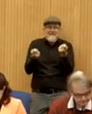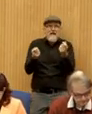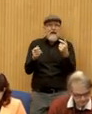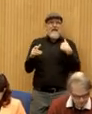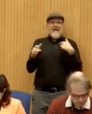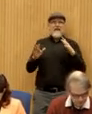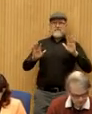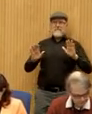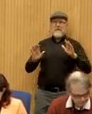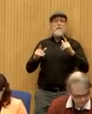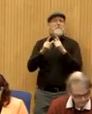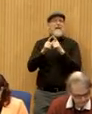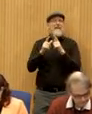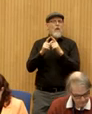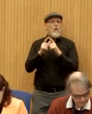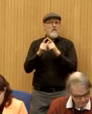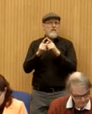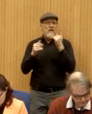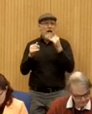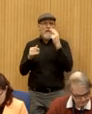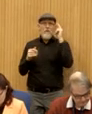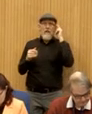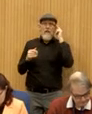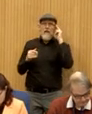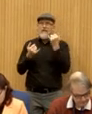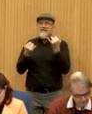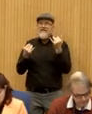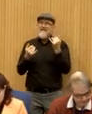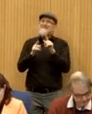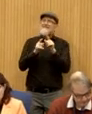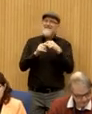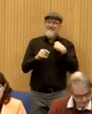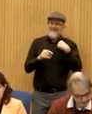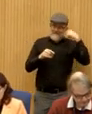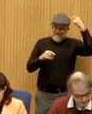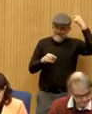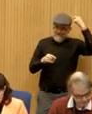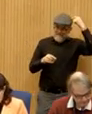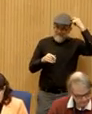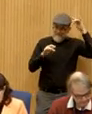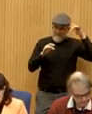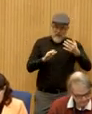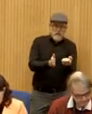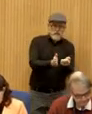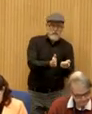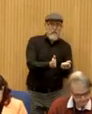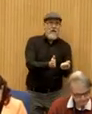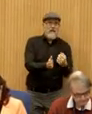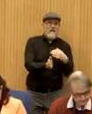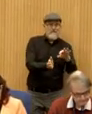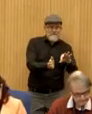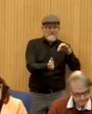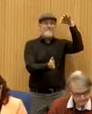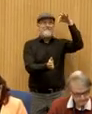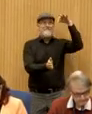Teilnehmenden bekommen von mir einen Punkt auf die Stirn geklebt. Außer eine